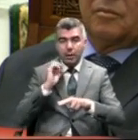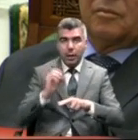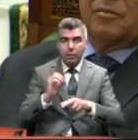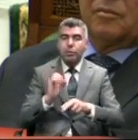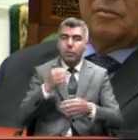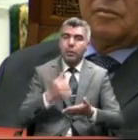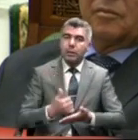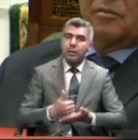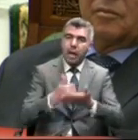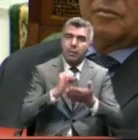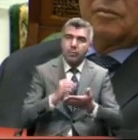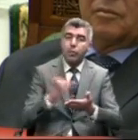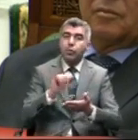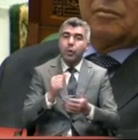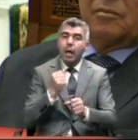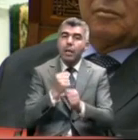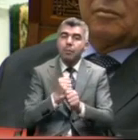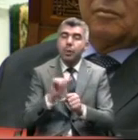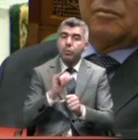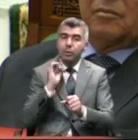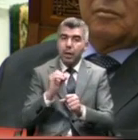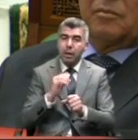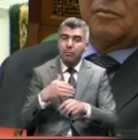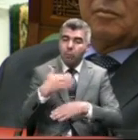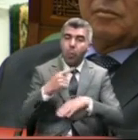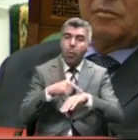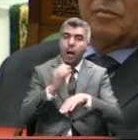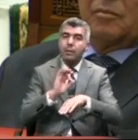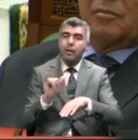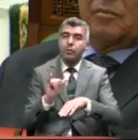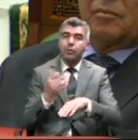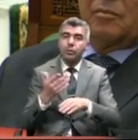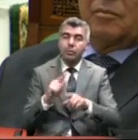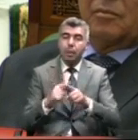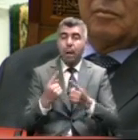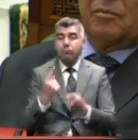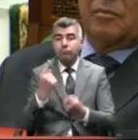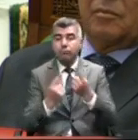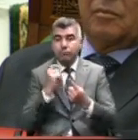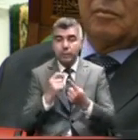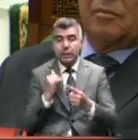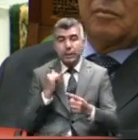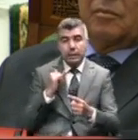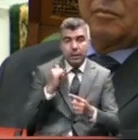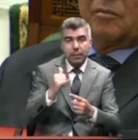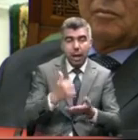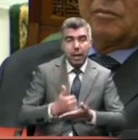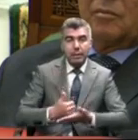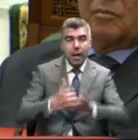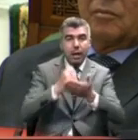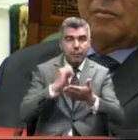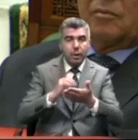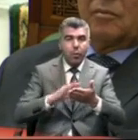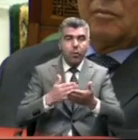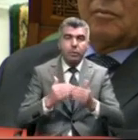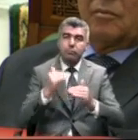الاجراءات متى سيبدا العمل بها متى سينتهي بها العمل واش هي فقط مؤقته واش غادي يكون دعم بنيوي الى غير